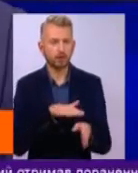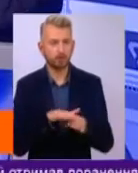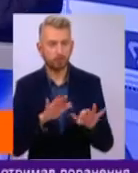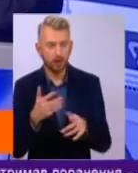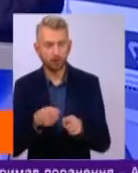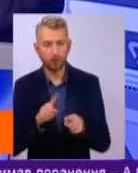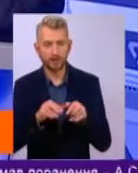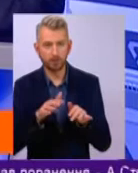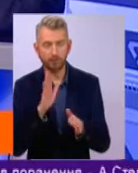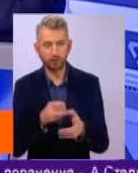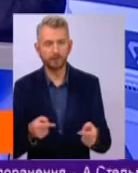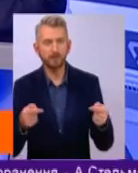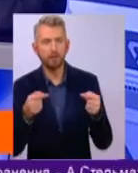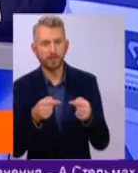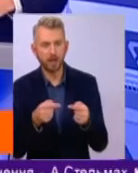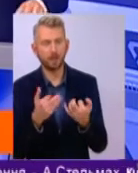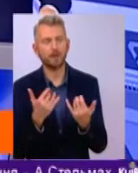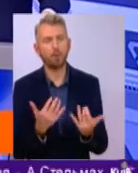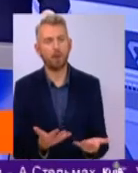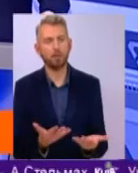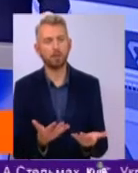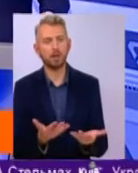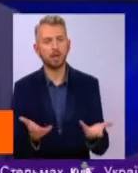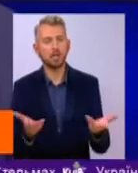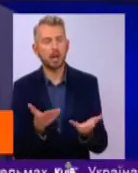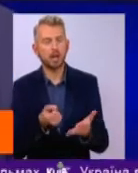вони будуть відповідати вимогам,